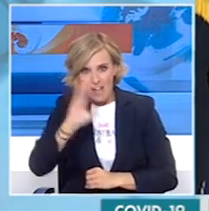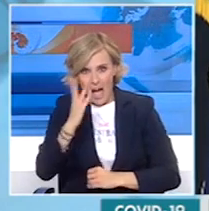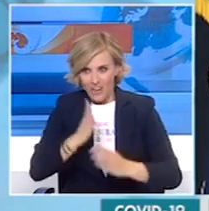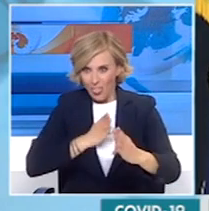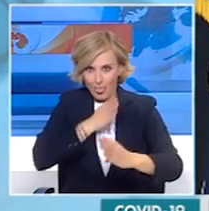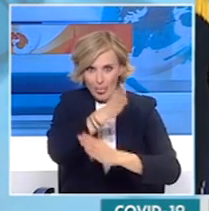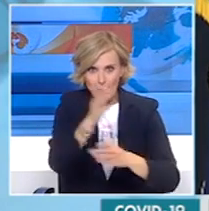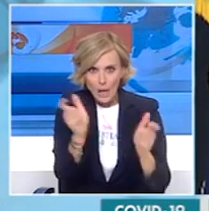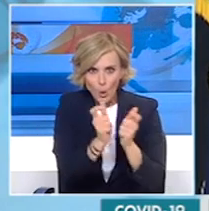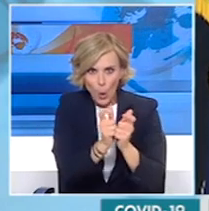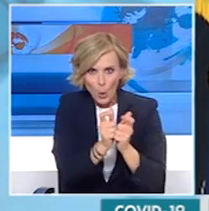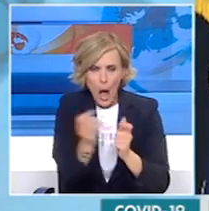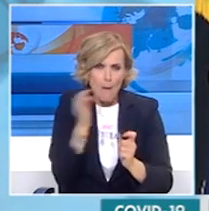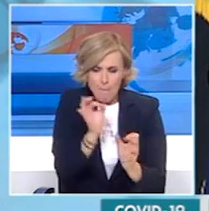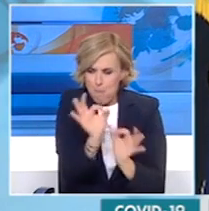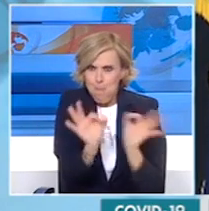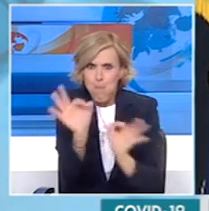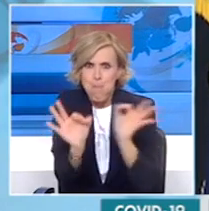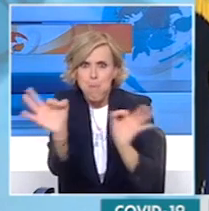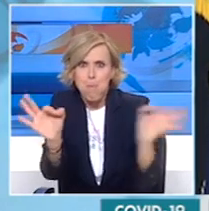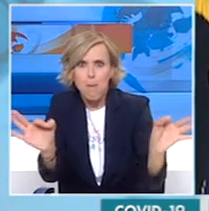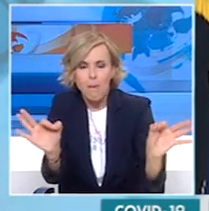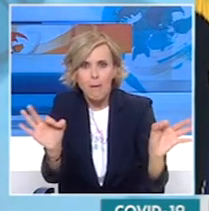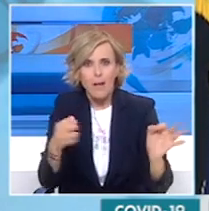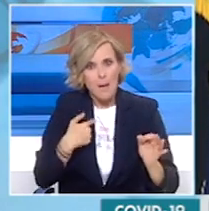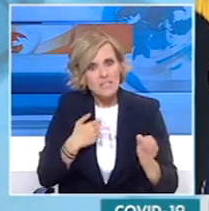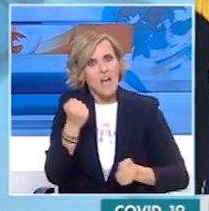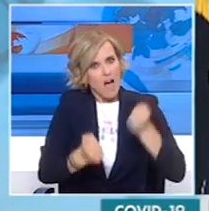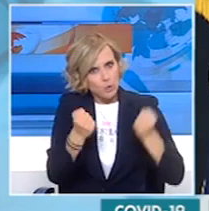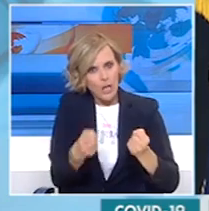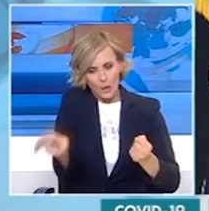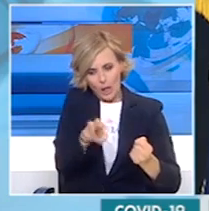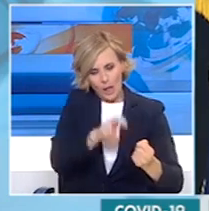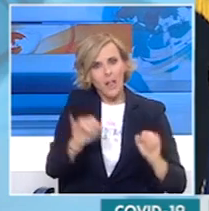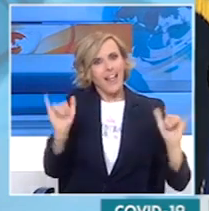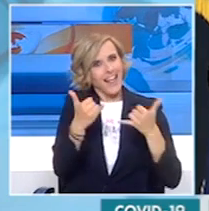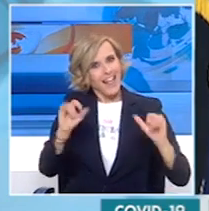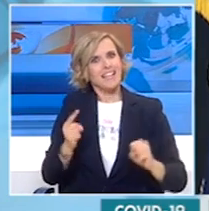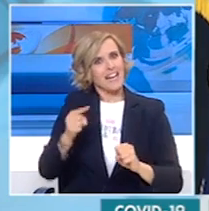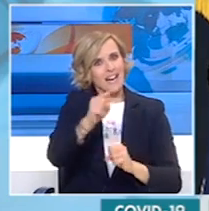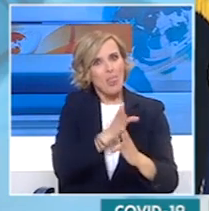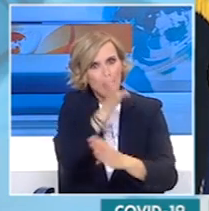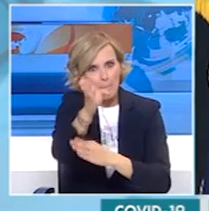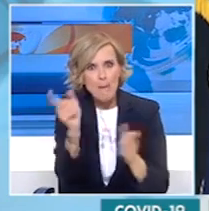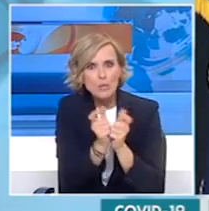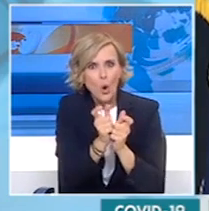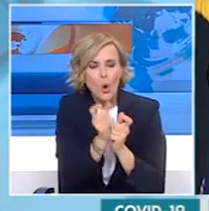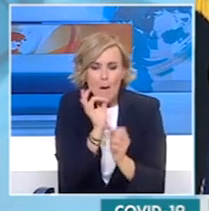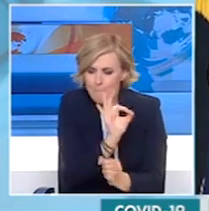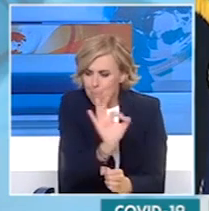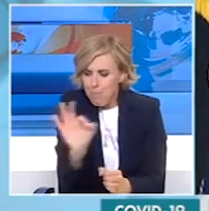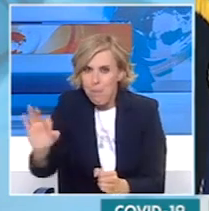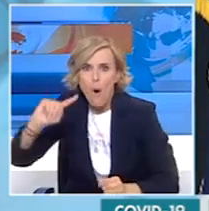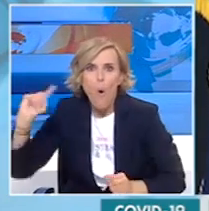μας. Και ας μην προκαλούμε και τις κοινωνίες εκεί έξω στην επαρχία, στα χωριά μας, που καρτερικά και εκείνοι έχουν με συνέπεια αντισταθεί στον